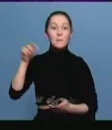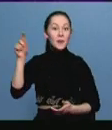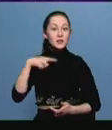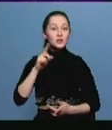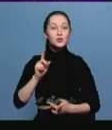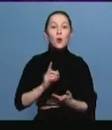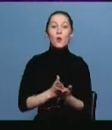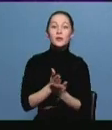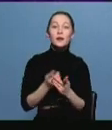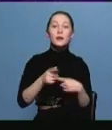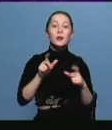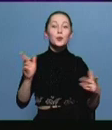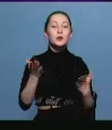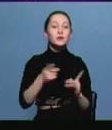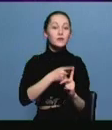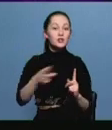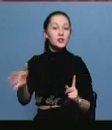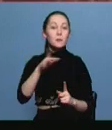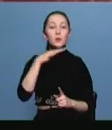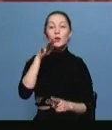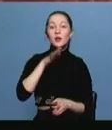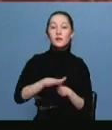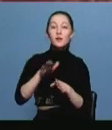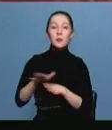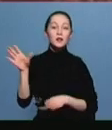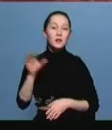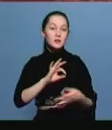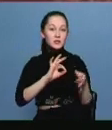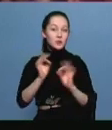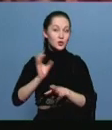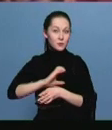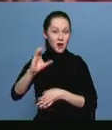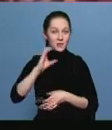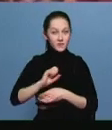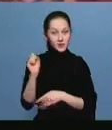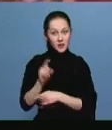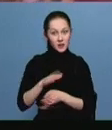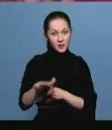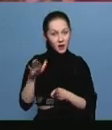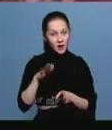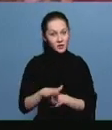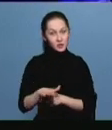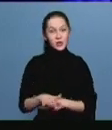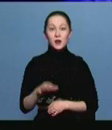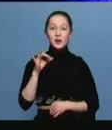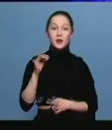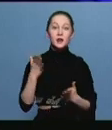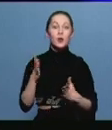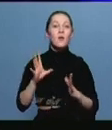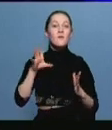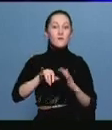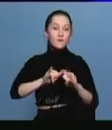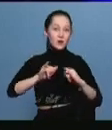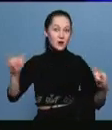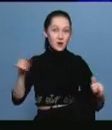– люди, в течение десятилетий выполнявшие и выполняющие сложнейшие производственные задачи, которые вносят огромный вклад в развитие республики и